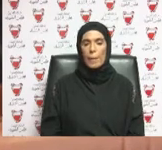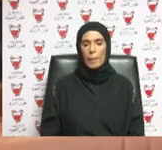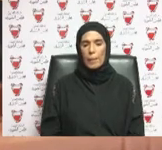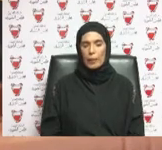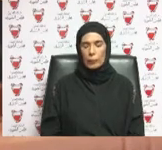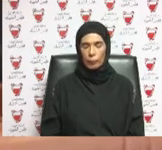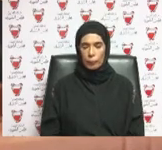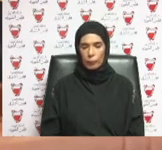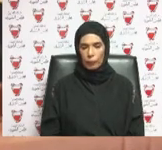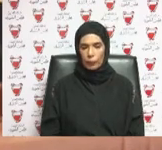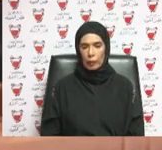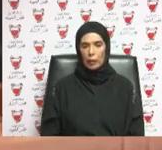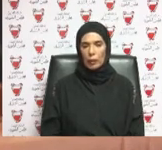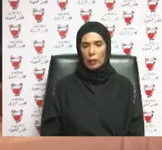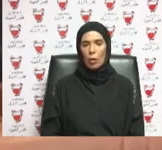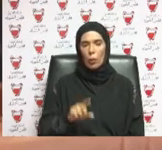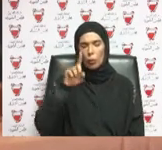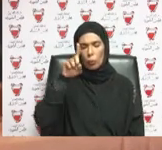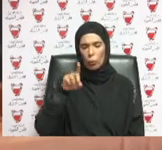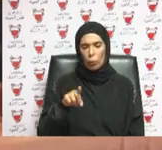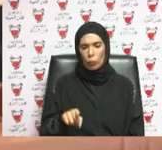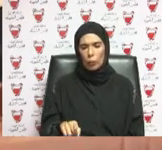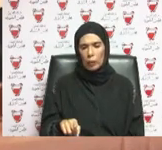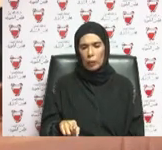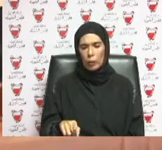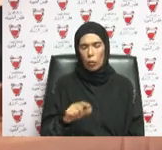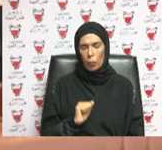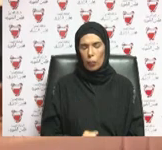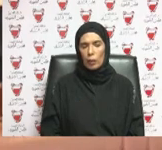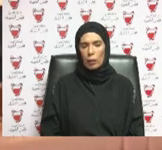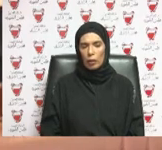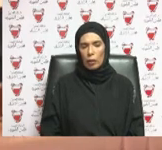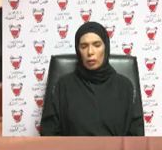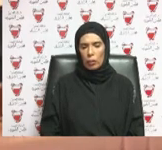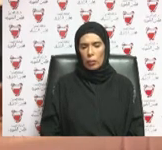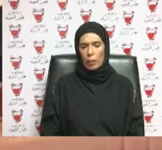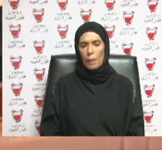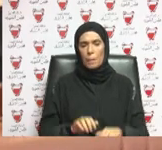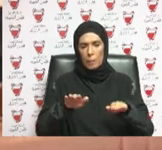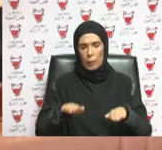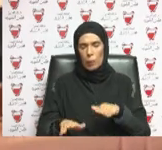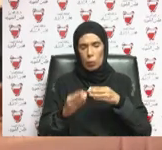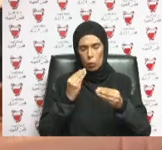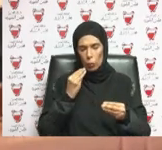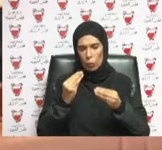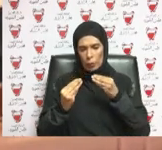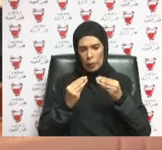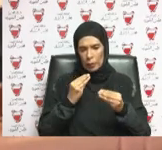معالي الرئيس، نقف اليوم من هذا المنبر في مجلس الشورى